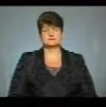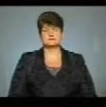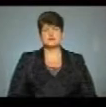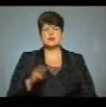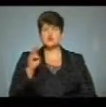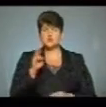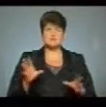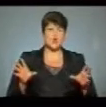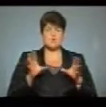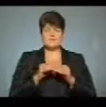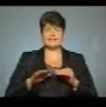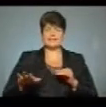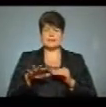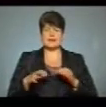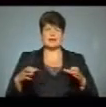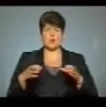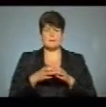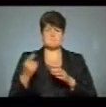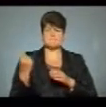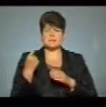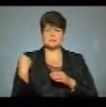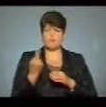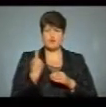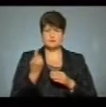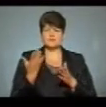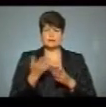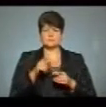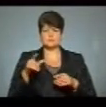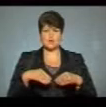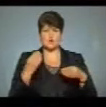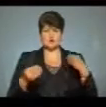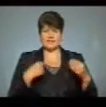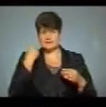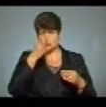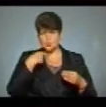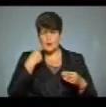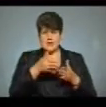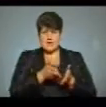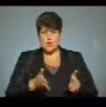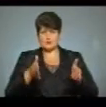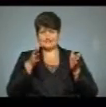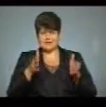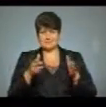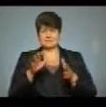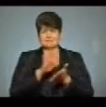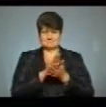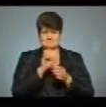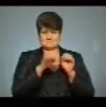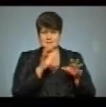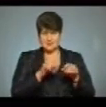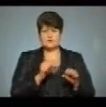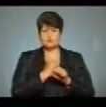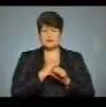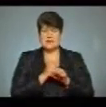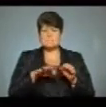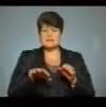Шумська об'єднана територіальна громада – перша в області, де жителям роздали індивідуальні контейнери для сміття і встановили майданчики для